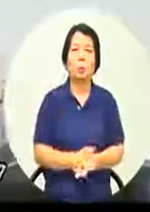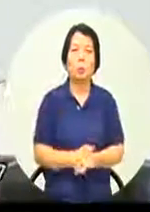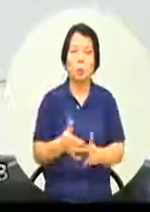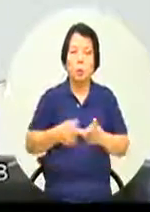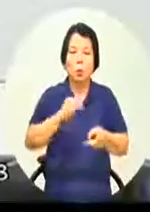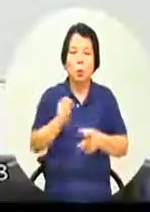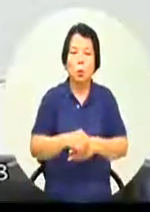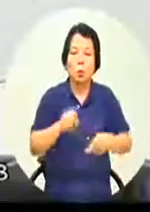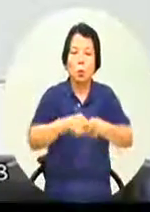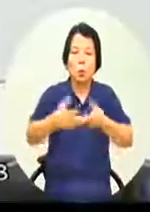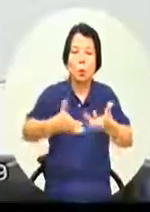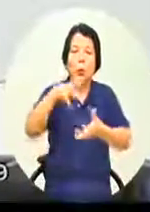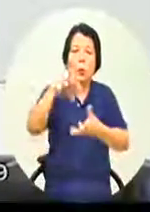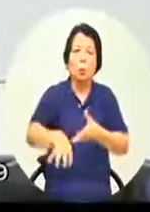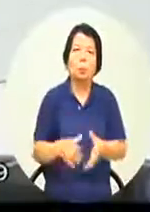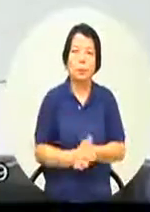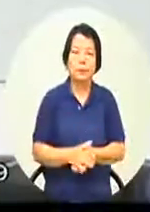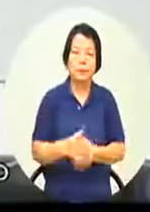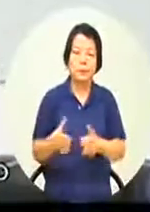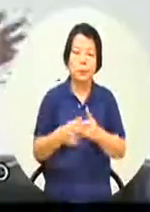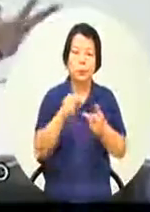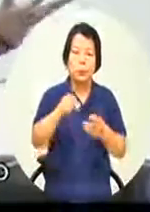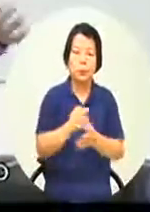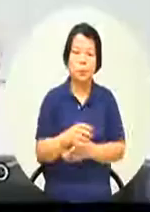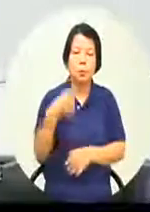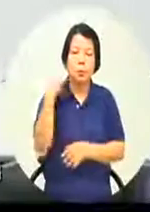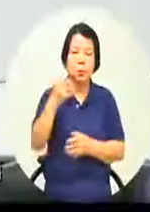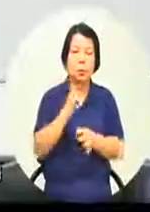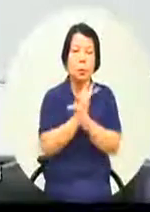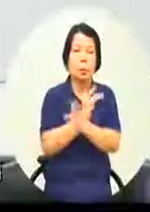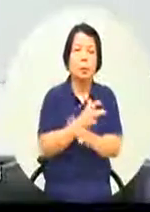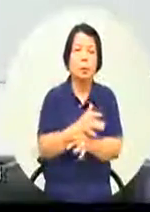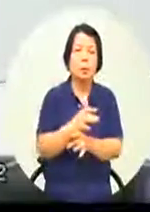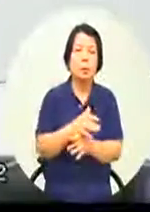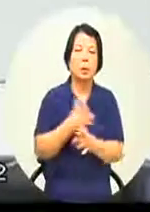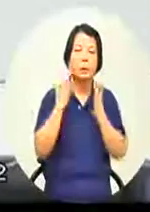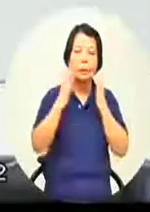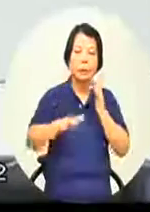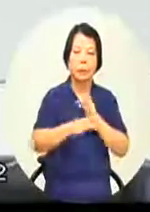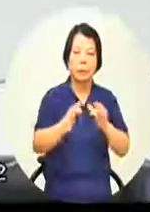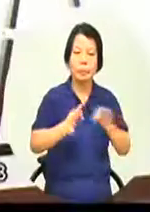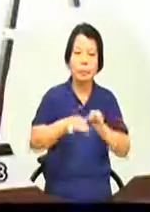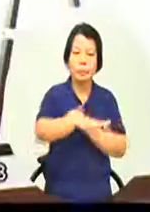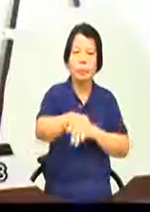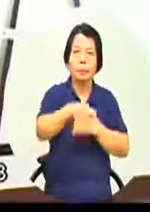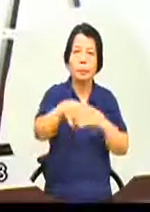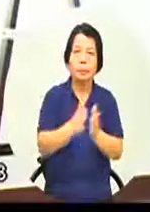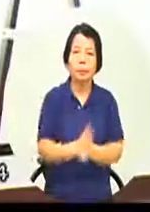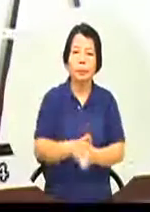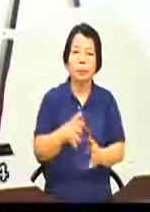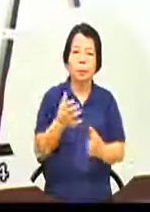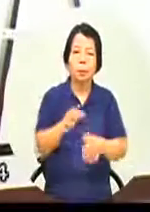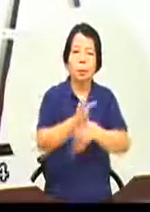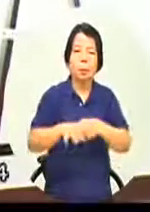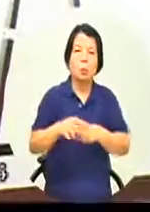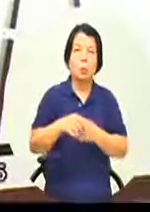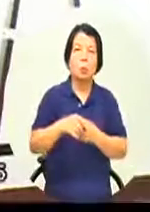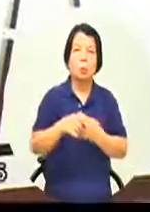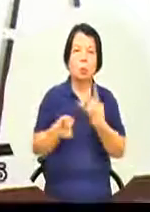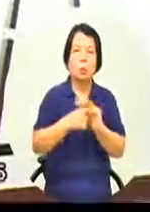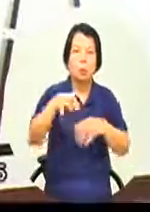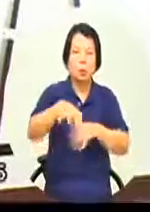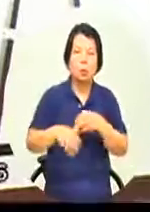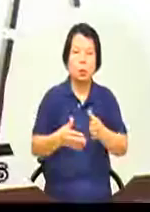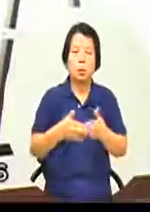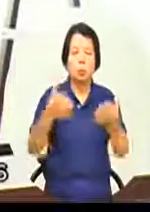公务局比较有关系，但是因为上面的果菜市场跟其他旁边征收的这些程序 农业局你做了很大的承担，在海